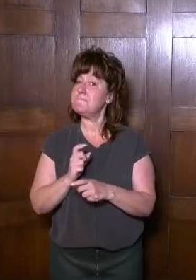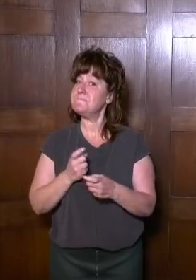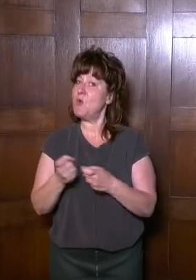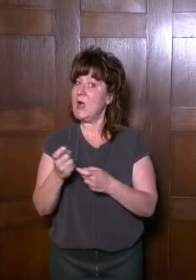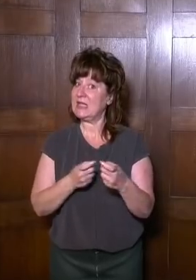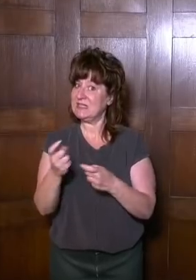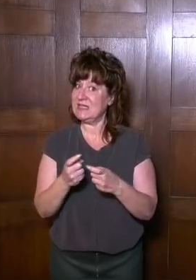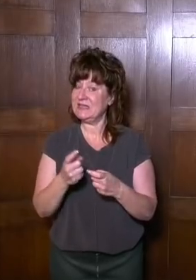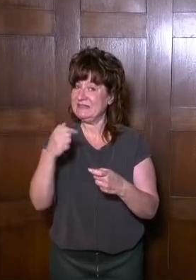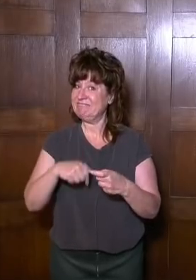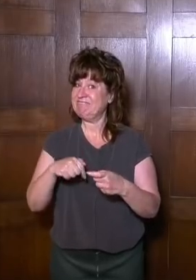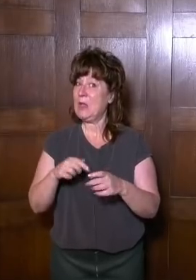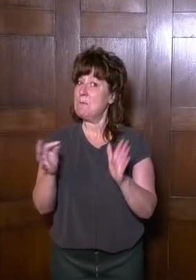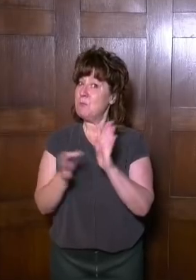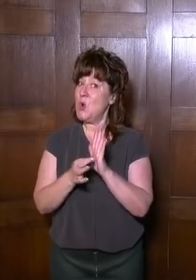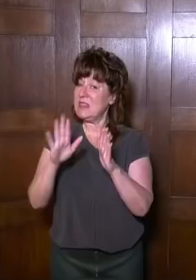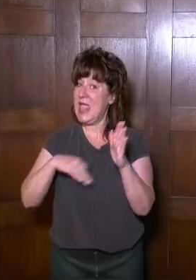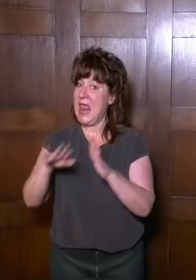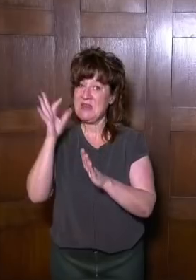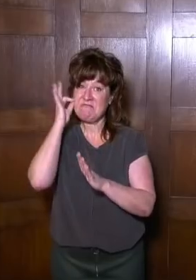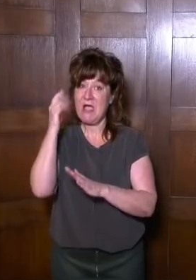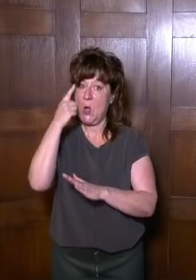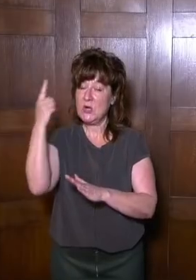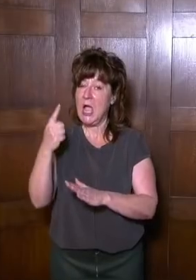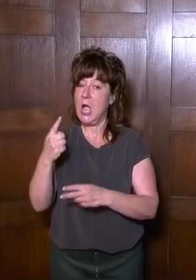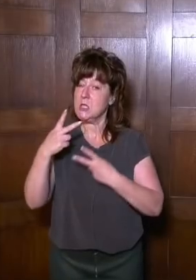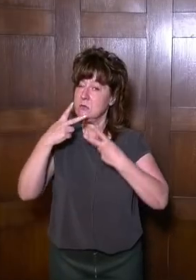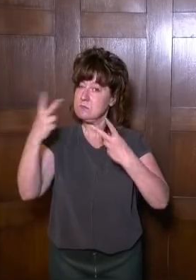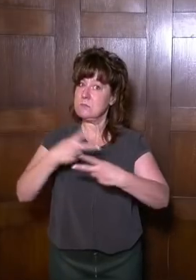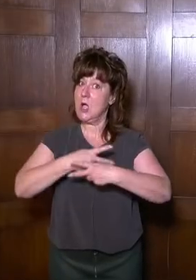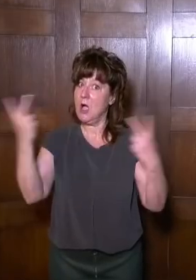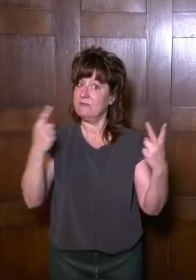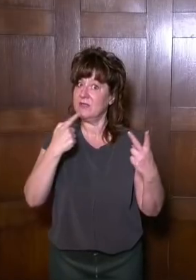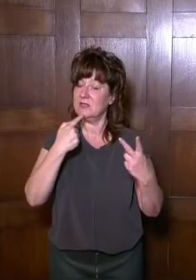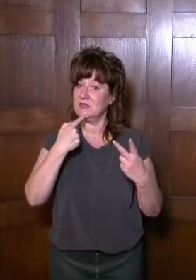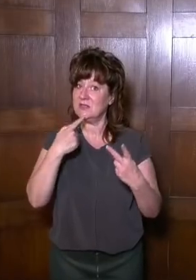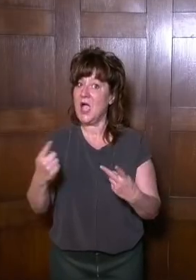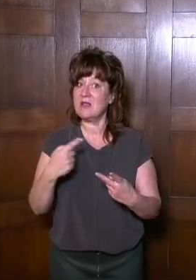wir jetzt als Landesfrauenrat eben auch wirklich mal deutlich zur Sprache bringen müssen, den sogenannten